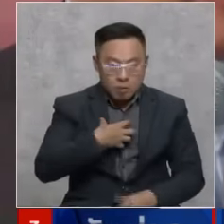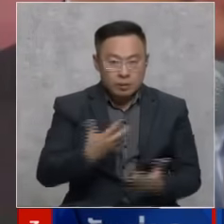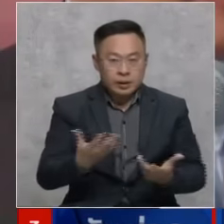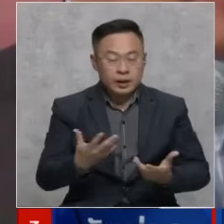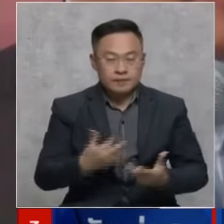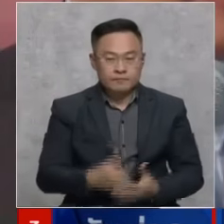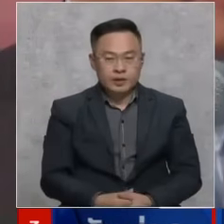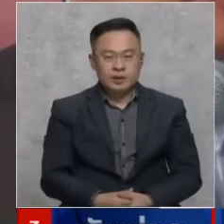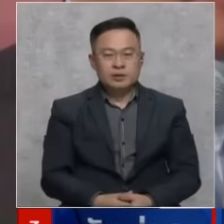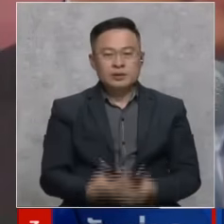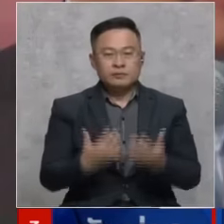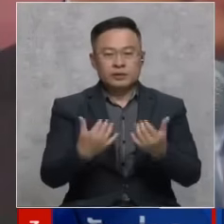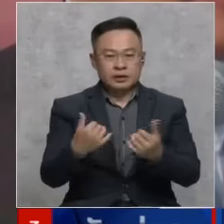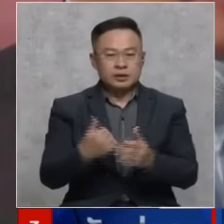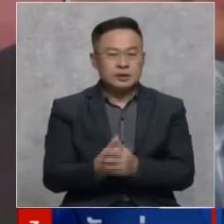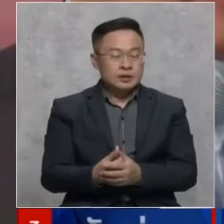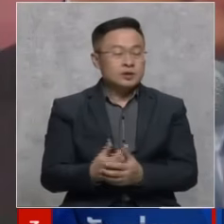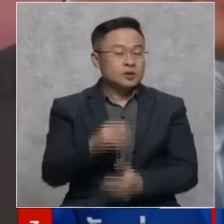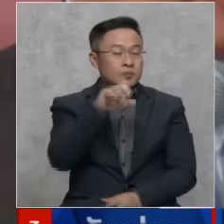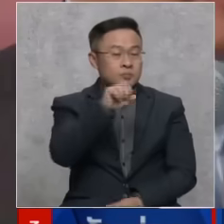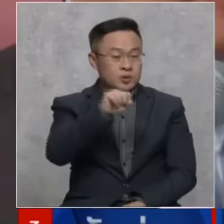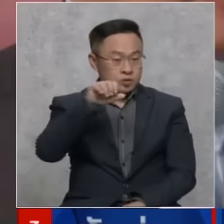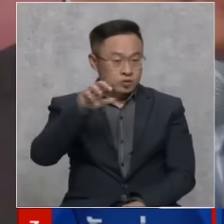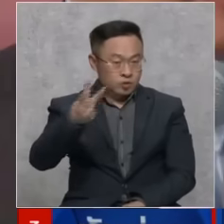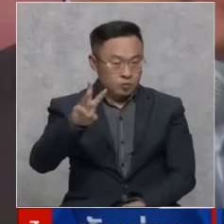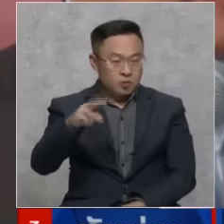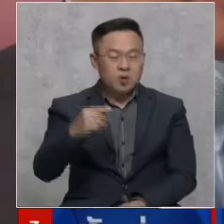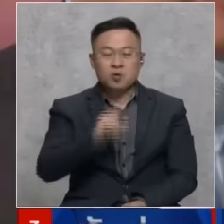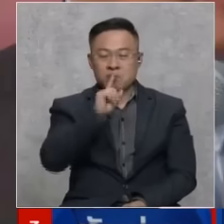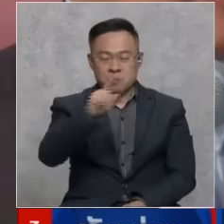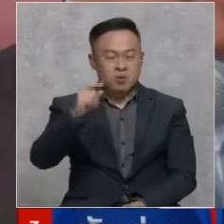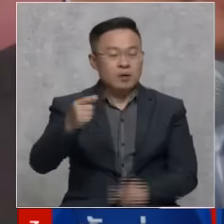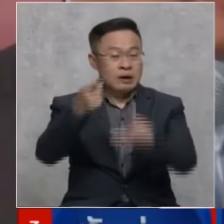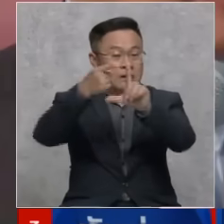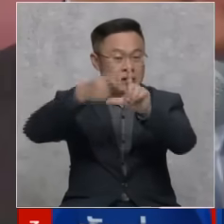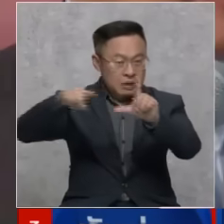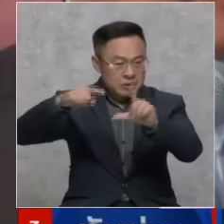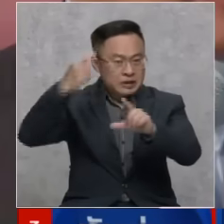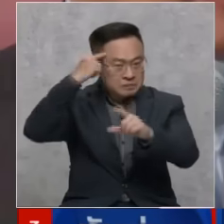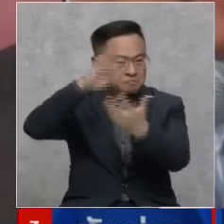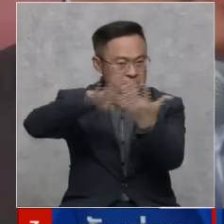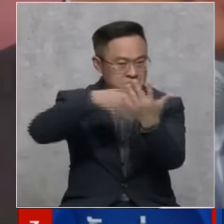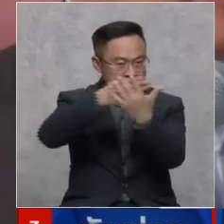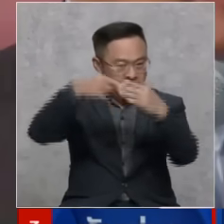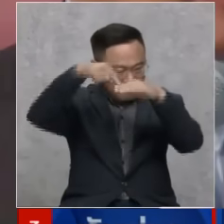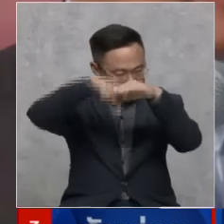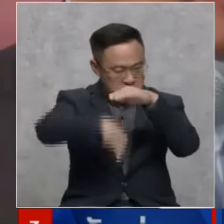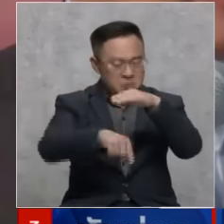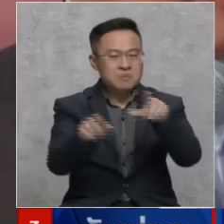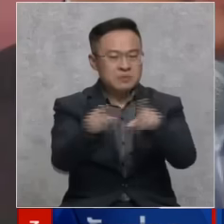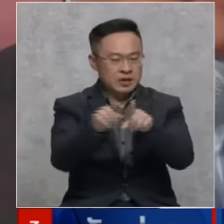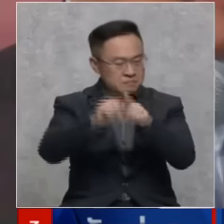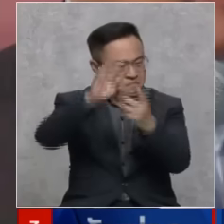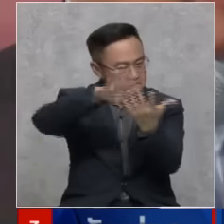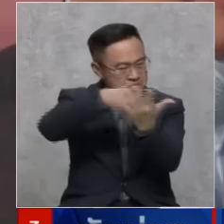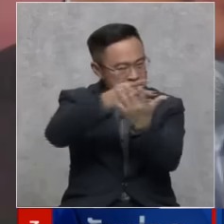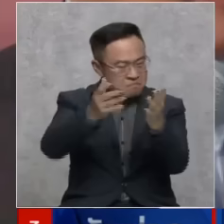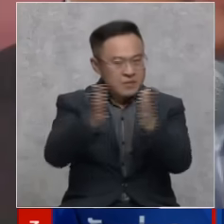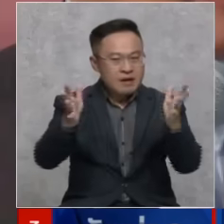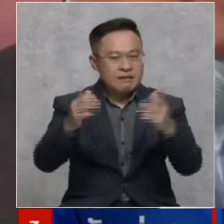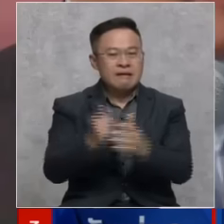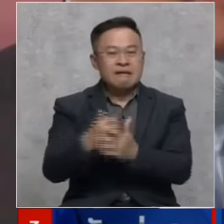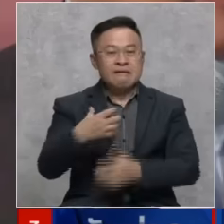นี้อุ้ยเหลี่ยมนะเล่เหลี่ยมทางการเมืองนะรวมไปถึงเนี่ยคุณสมชายก็โพสต์เหมือนกันโพสต์ในลักษณะบอกว่าอยากได้ต